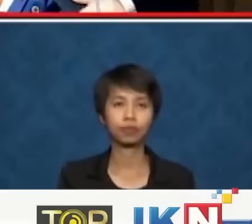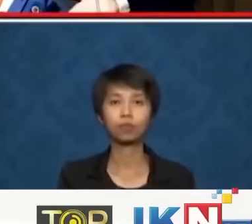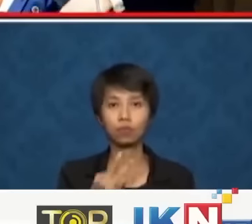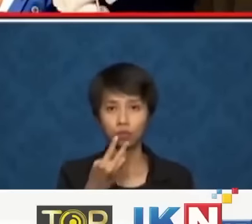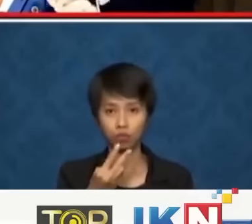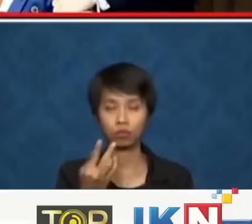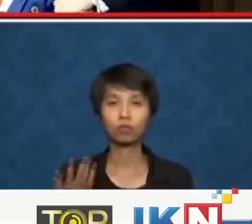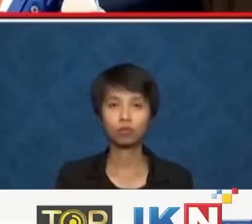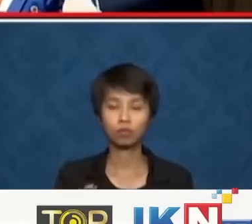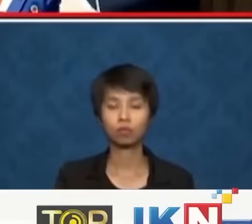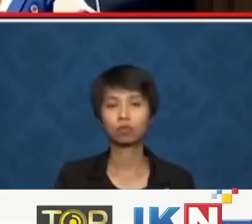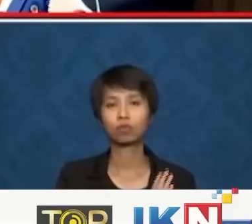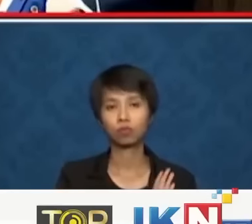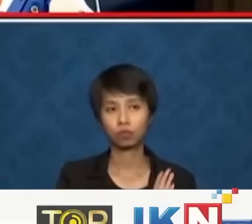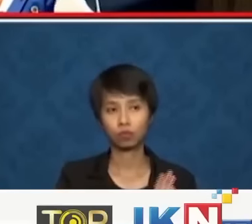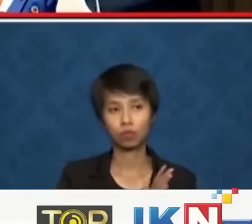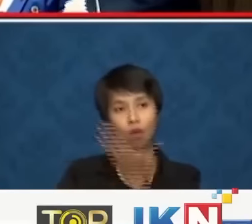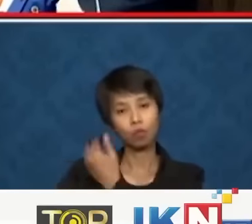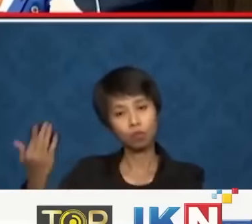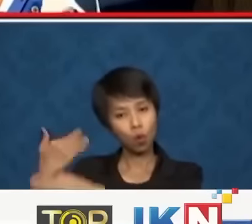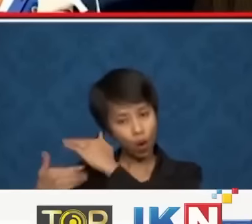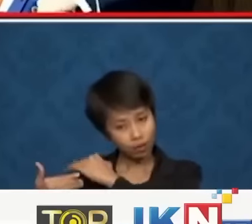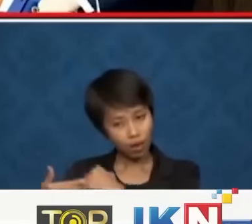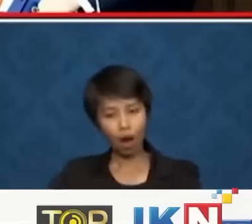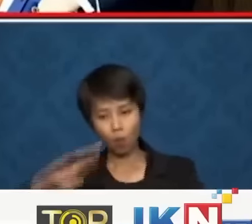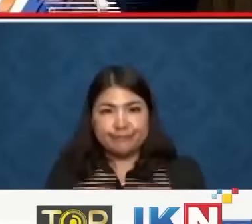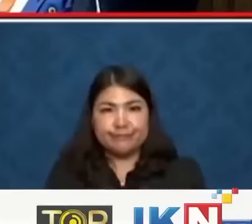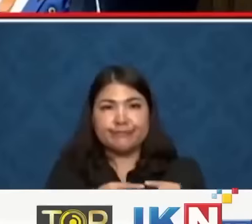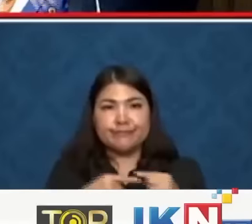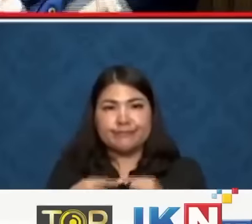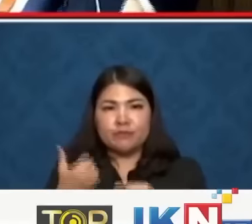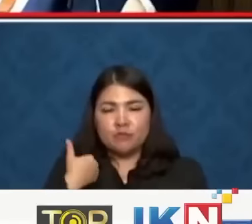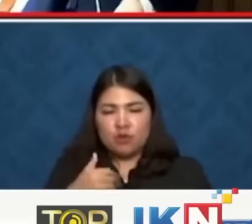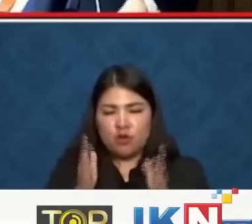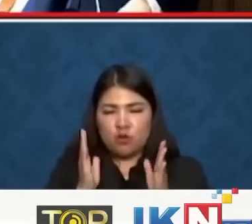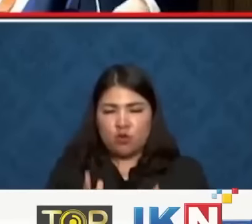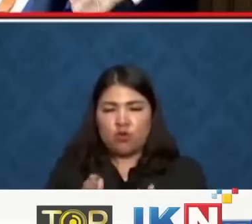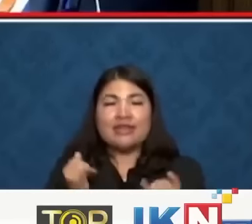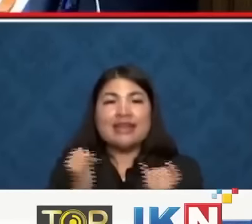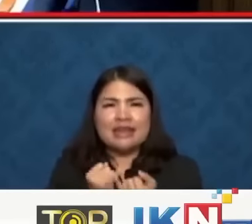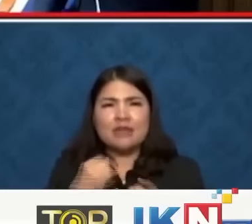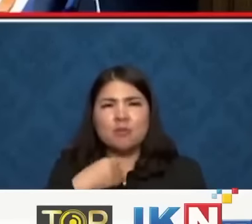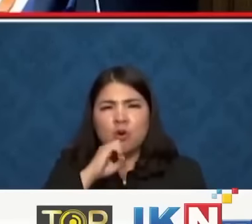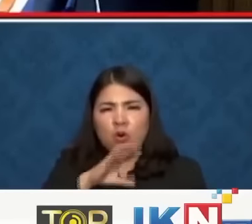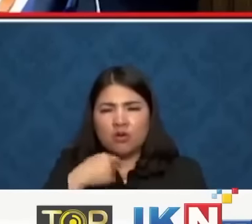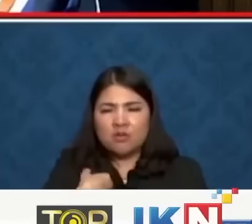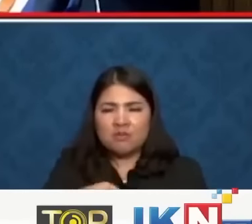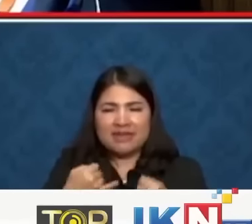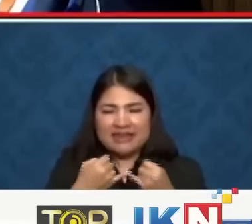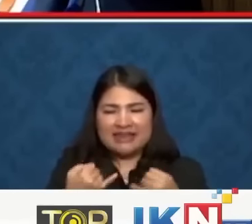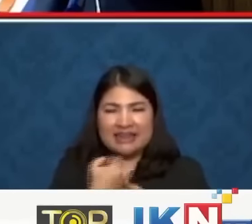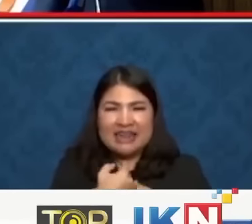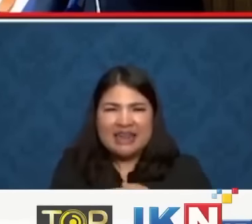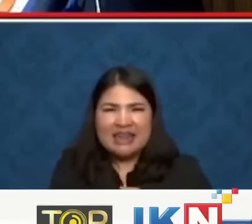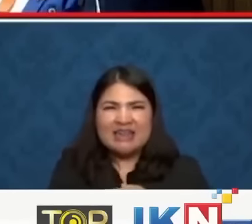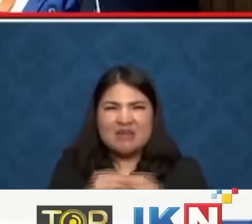เรื่องนี้เนี่ยเป็นอย่างไรเป็นไปตามหลักกฎหมายหรือไม่นะหรือว่าเรื่องนี้เนี่ยมันเกิดเหตุอะไรทำไมอยู่ๆเนี่ยนะครับ